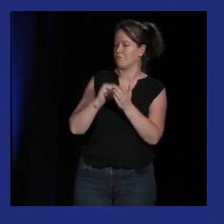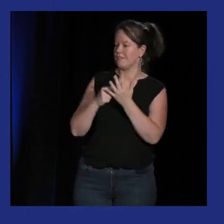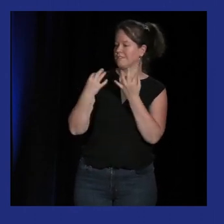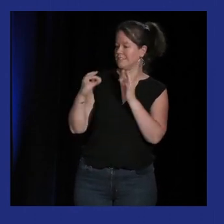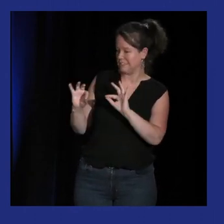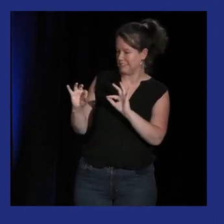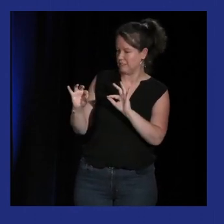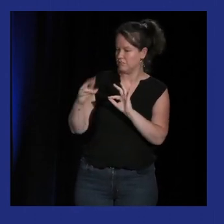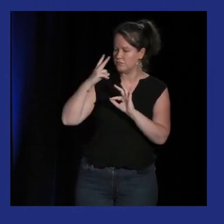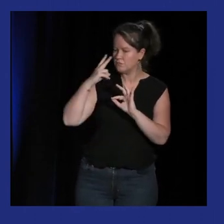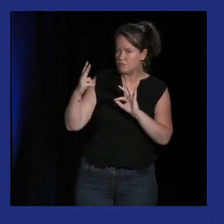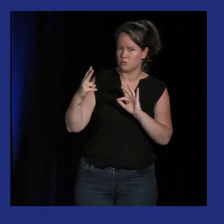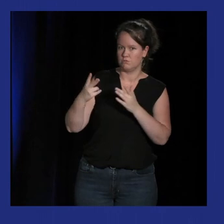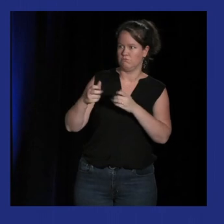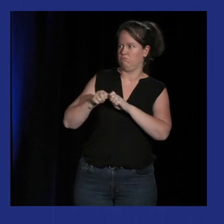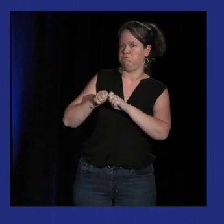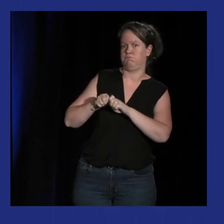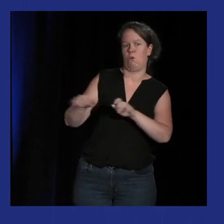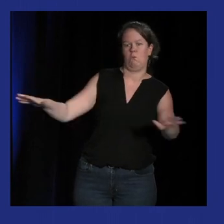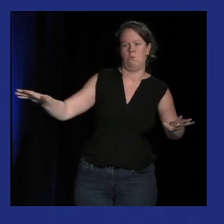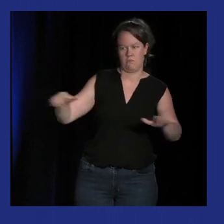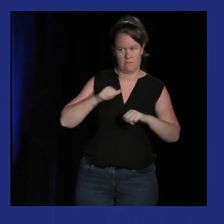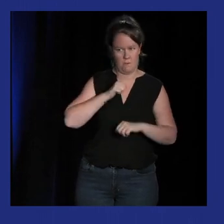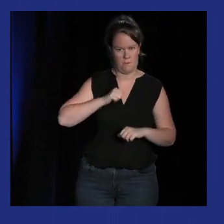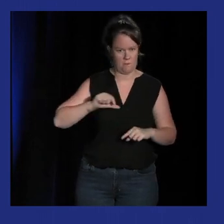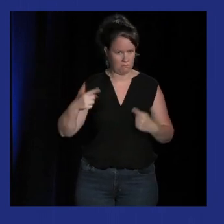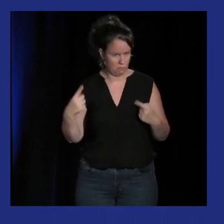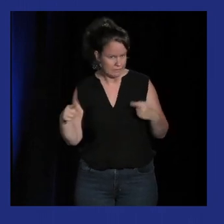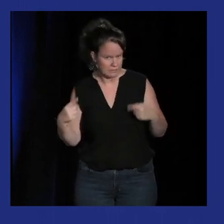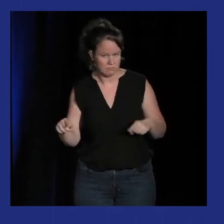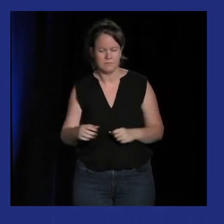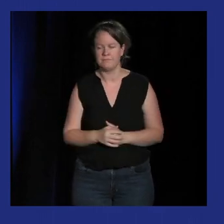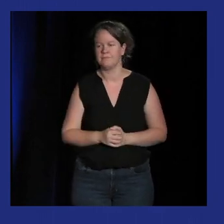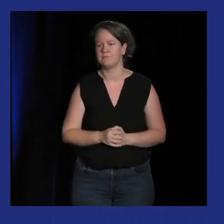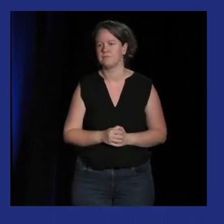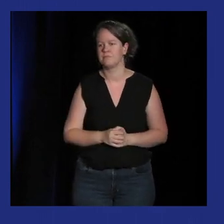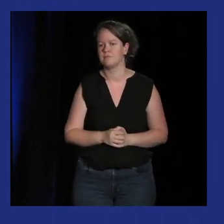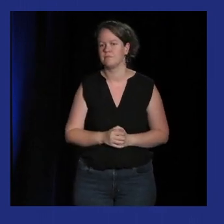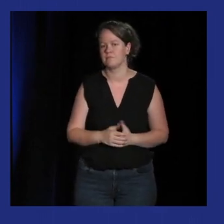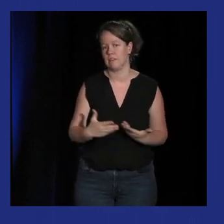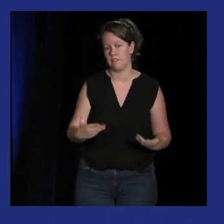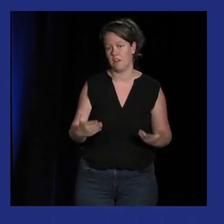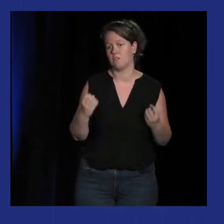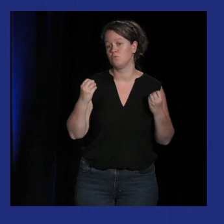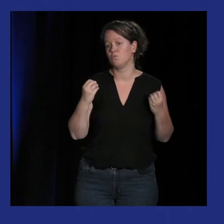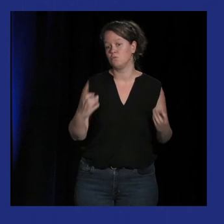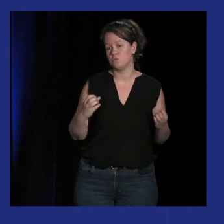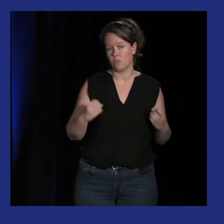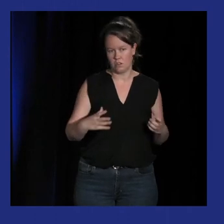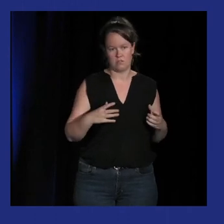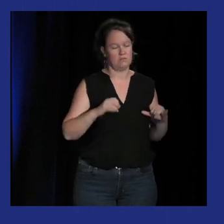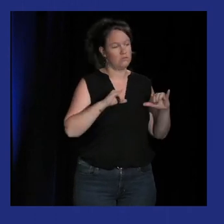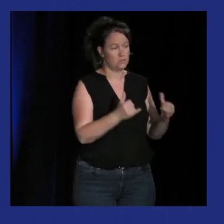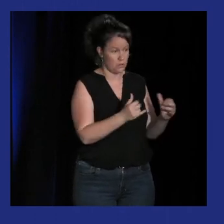assez spectaculaire à tel point qu'aujourd'hui quelque part on s'est limite l'exception qui confirme la règle quand un jeu sort sans avoir sa bande originale